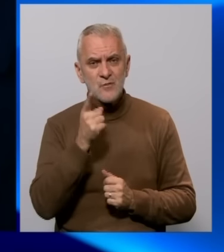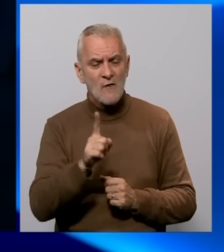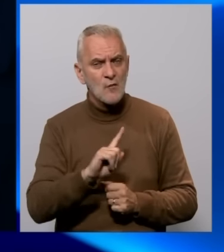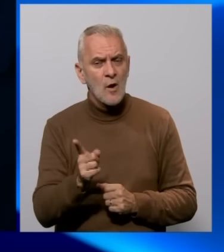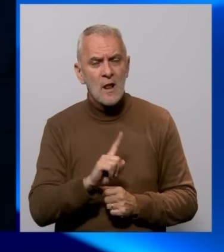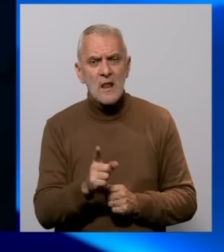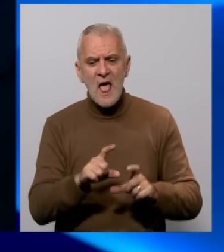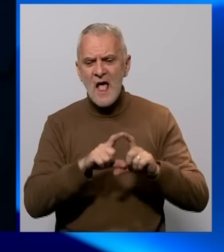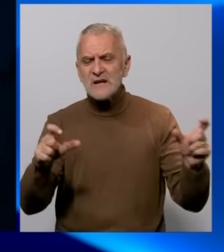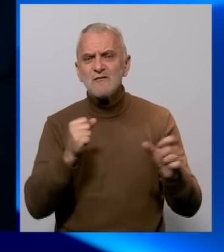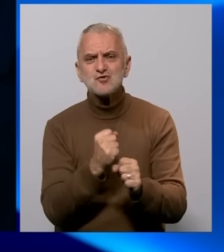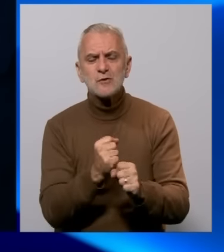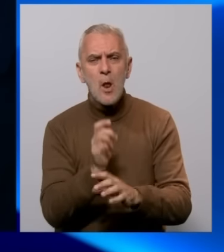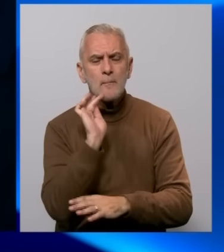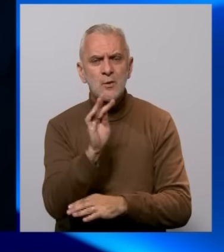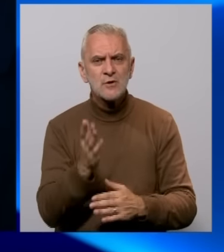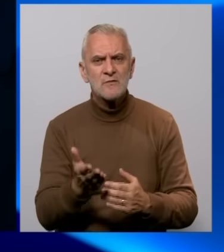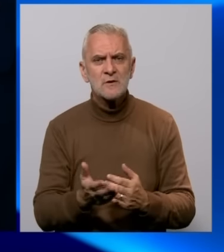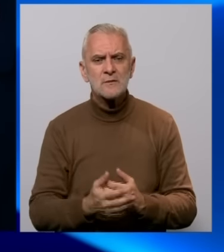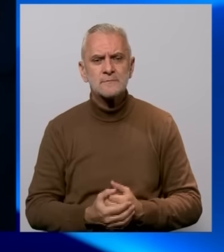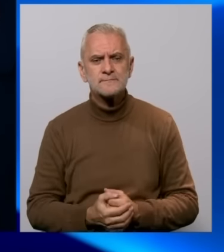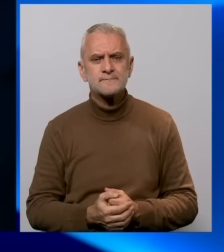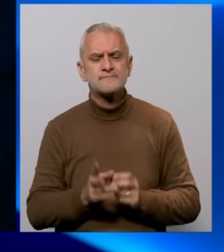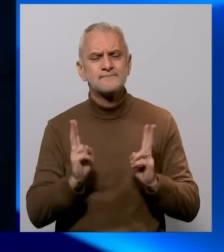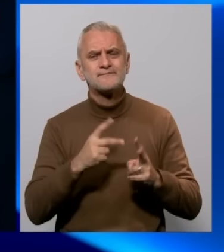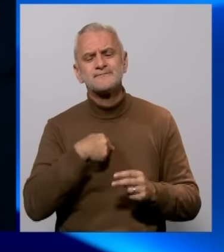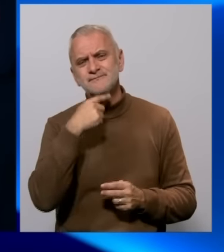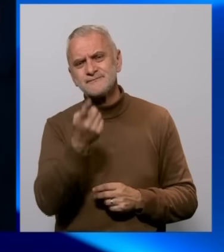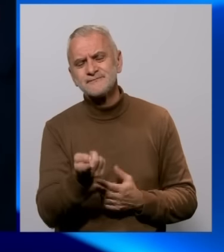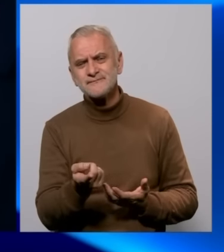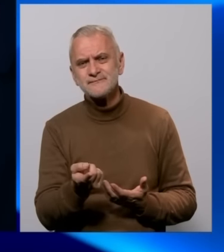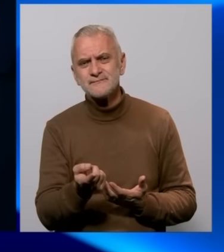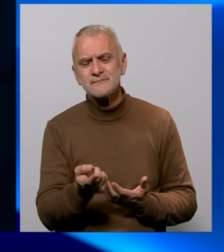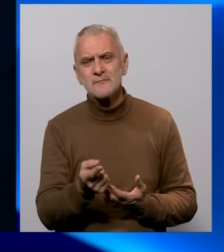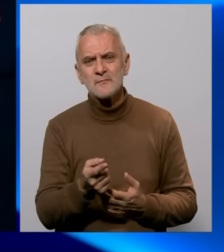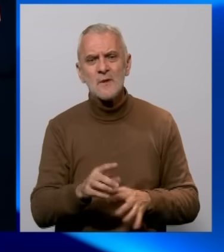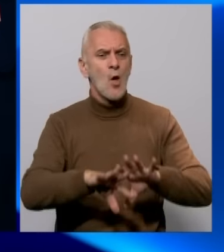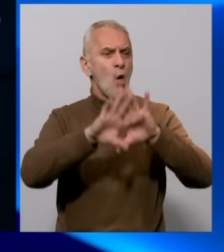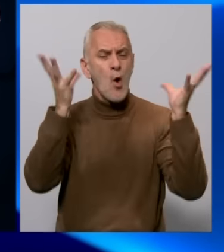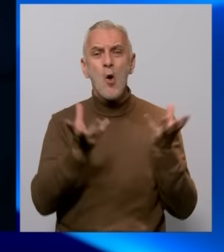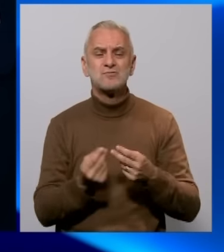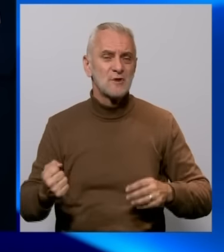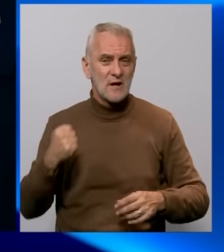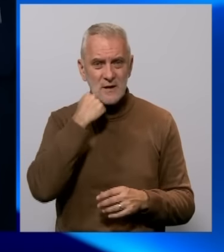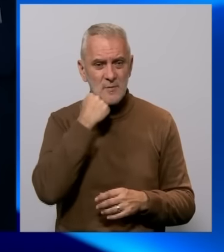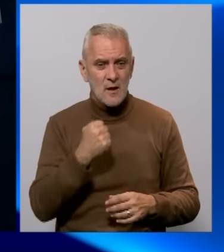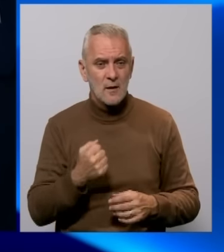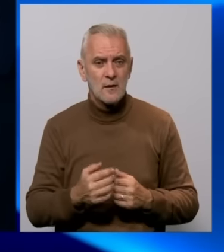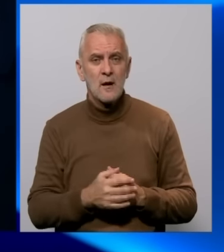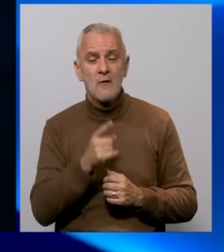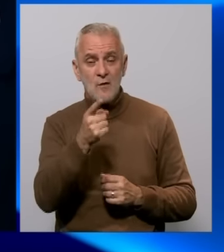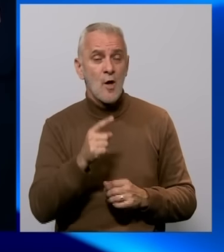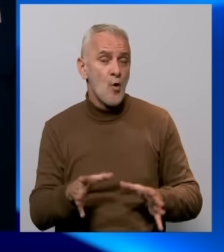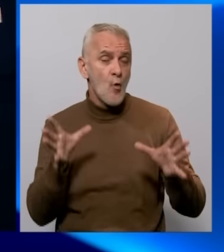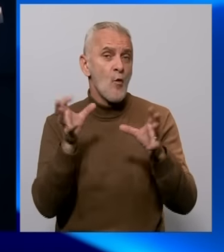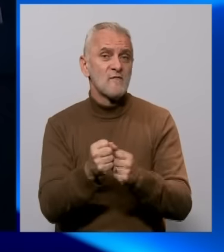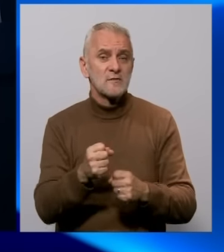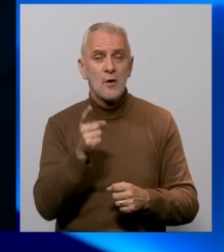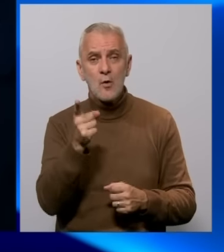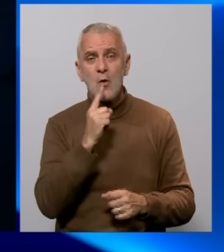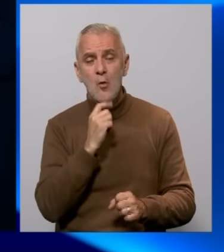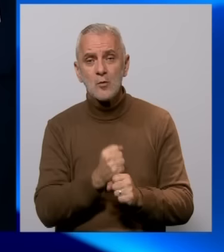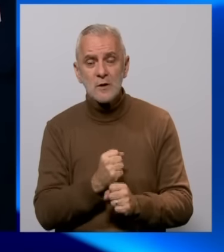delo protiv, kako bih rekao, opšte kriminala, u smislu da sada vi možete uhvatiti počinioca pa